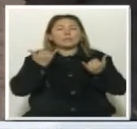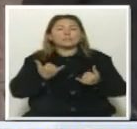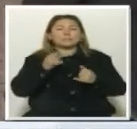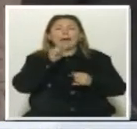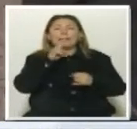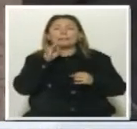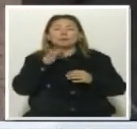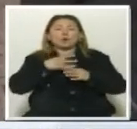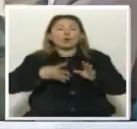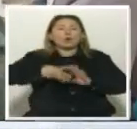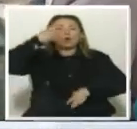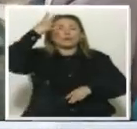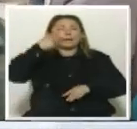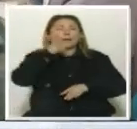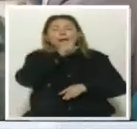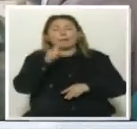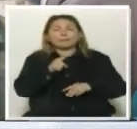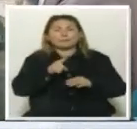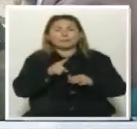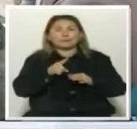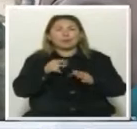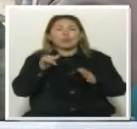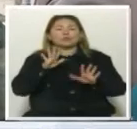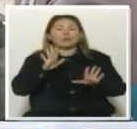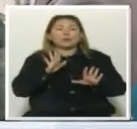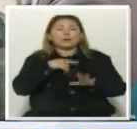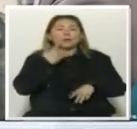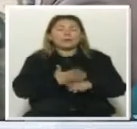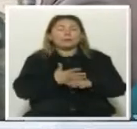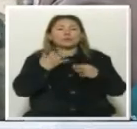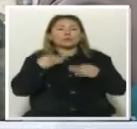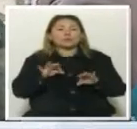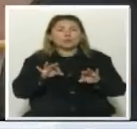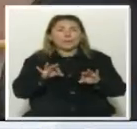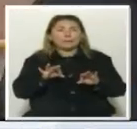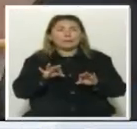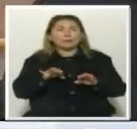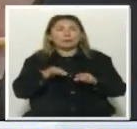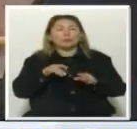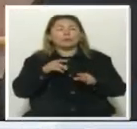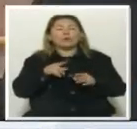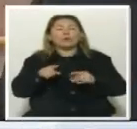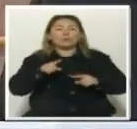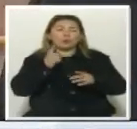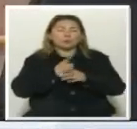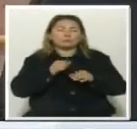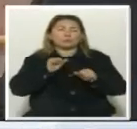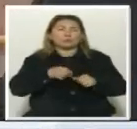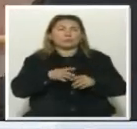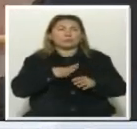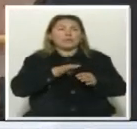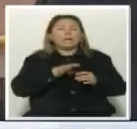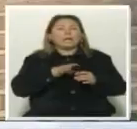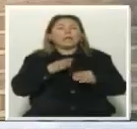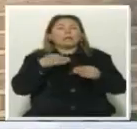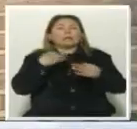маманы көп қабатты үйге сыртқы газ құбырының жүргізілгенін, тек жауапты мекеменің рұқсаты арқылы көгілдір отынға қол жеткізуге болатынын алға тартты.